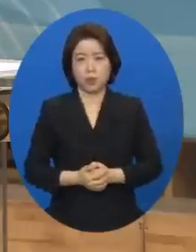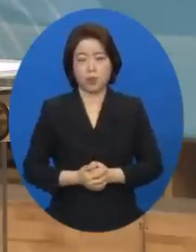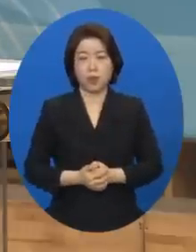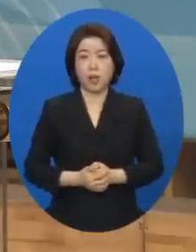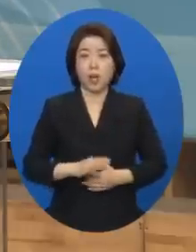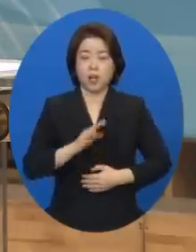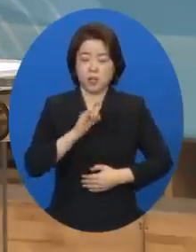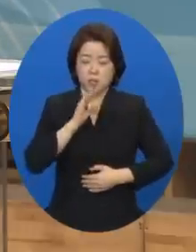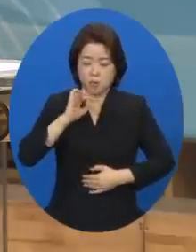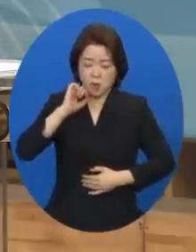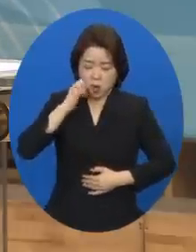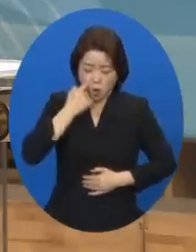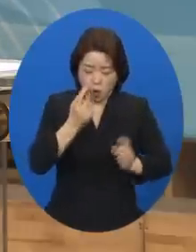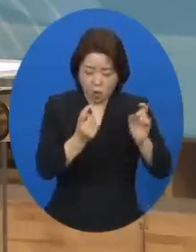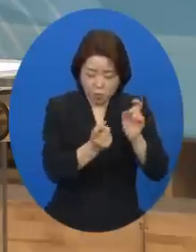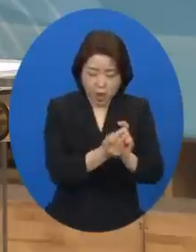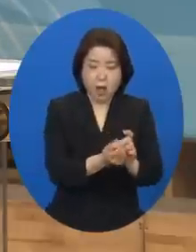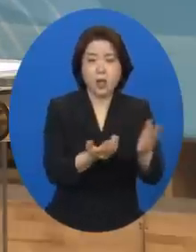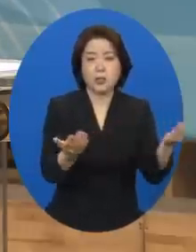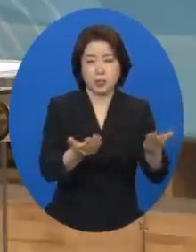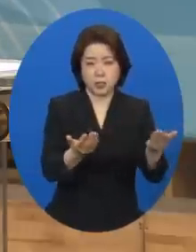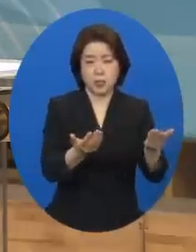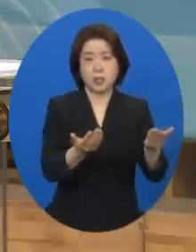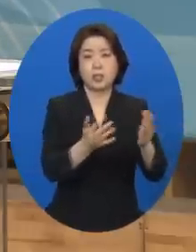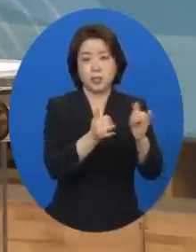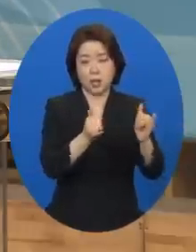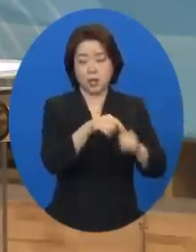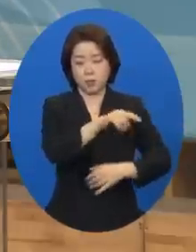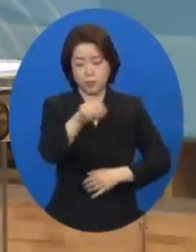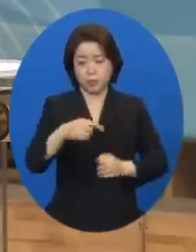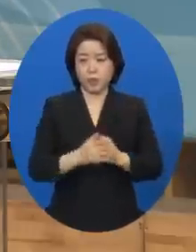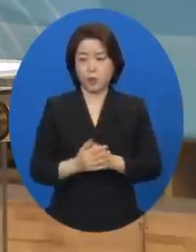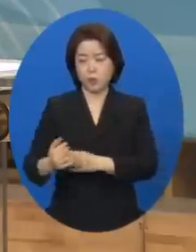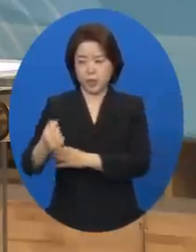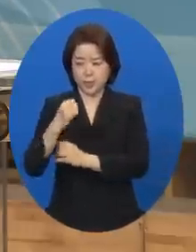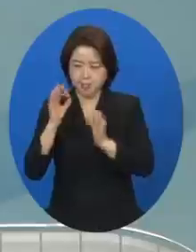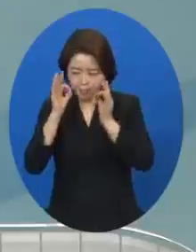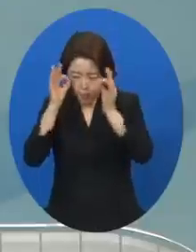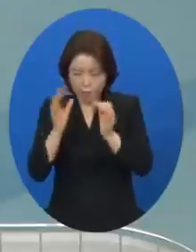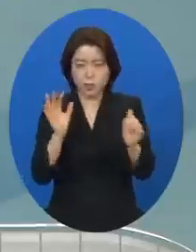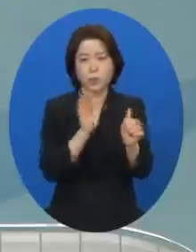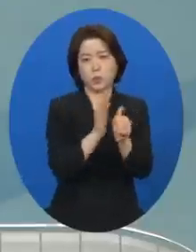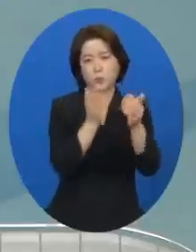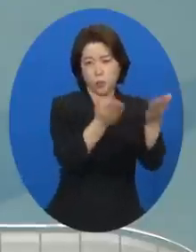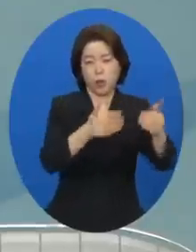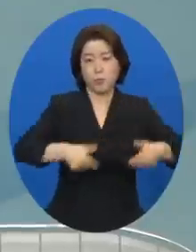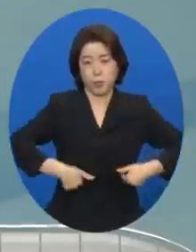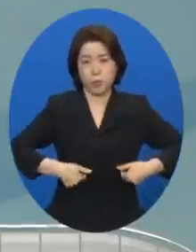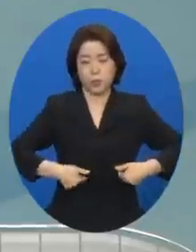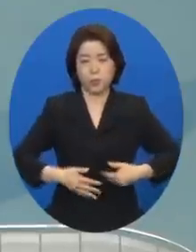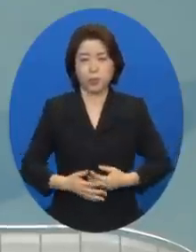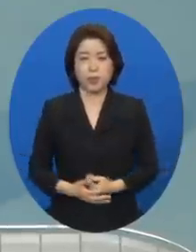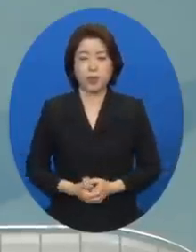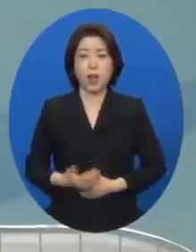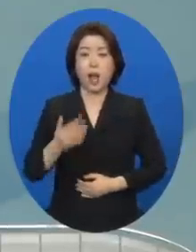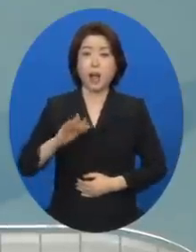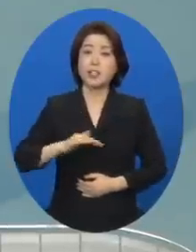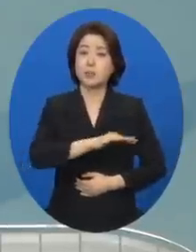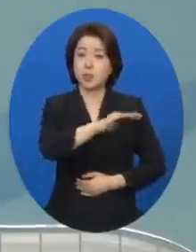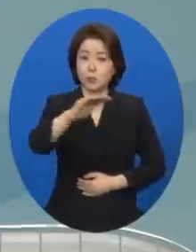어려움을 당한 이들을 우리가 힘을 다하여 도와야 하겠습니다 그러나 우리가